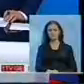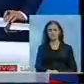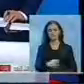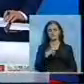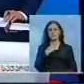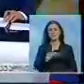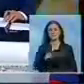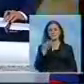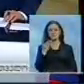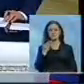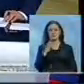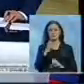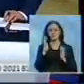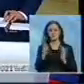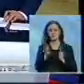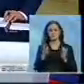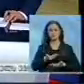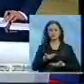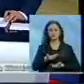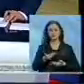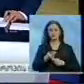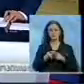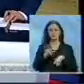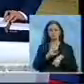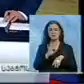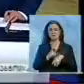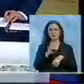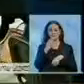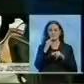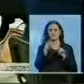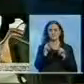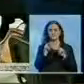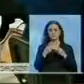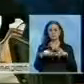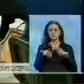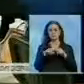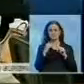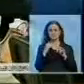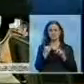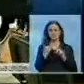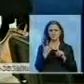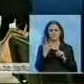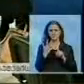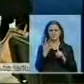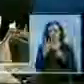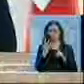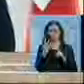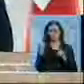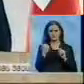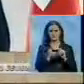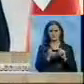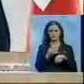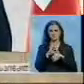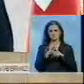ხმა მოიღე გაუფრთხილდეს სიცოცხლეს ამ სახელწოდებით დაავადებათა კონტროლის ეროვნულ ცენტრში დღეს გაეროს საგზაო უსაფრთხოების მეხუთე გლობალური კვირეული